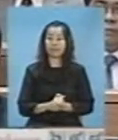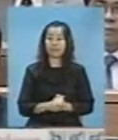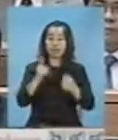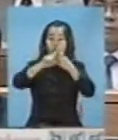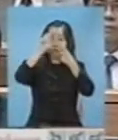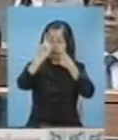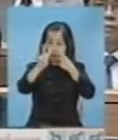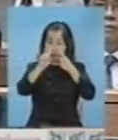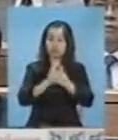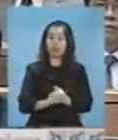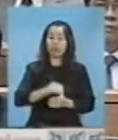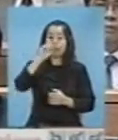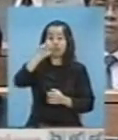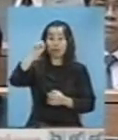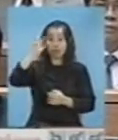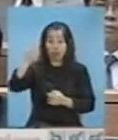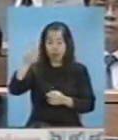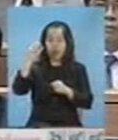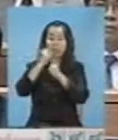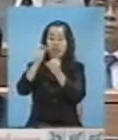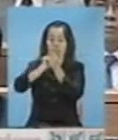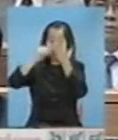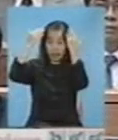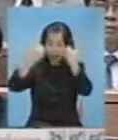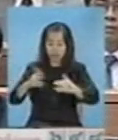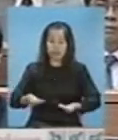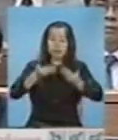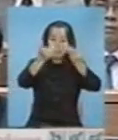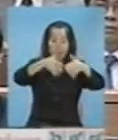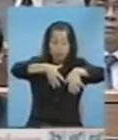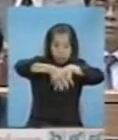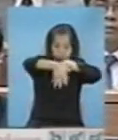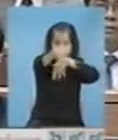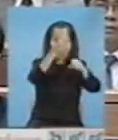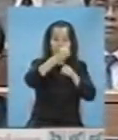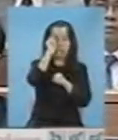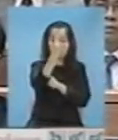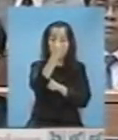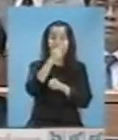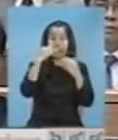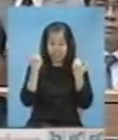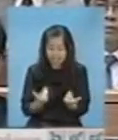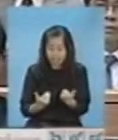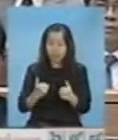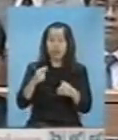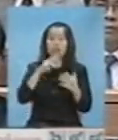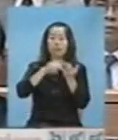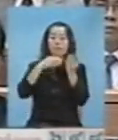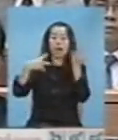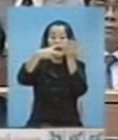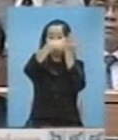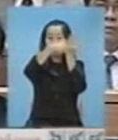ครั้งที่2สสร.ร่างเสร็จค่อยเอาไปทำประชามติถามประชาชนอีกครั้งหนึ่งแต่พอเอาเข้าจริงท่านตัดต